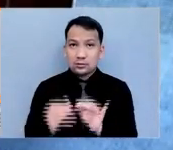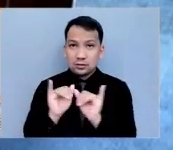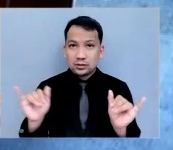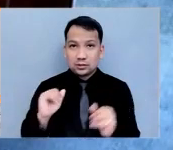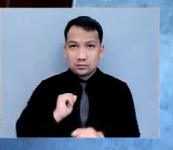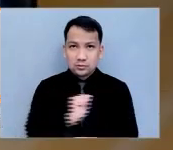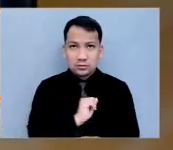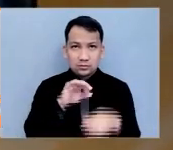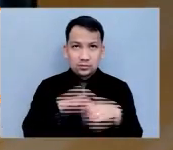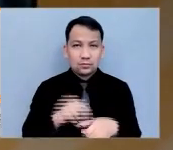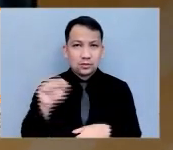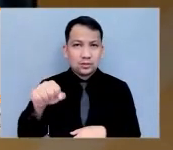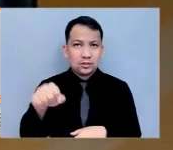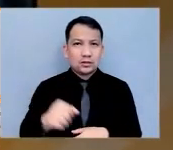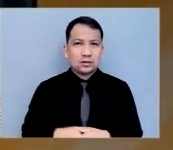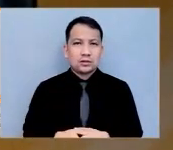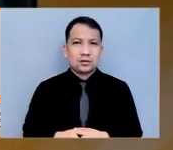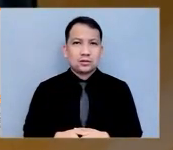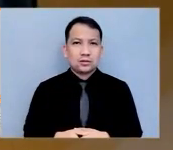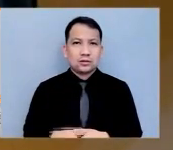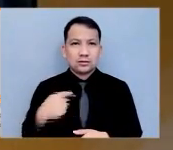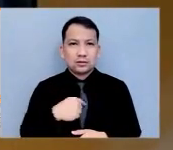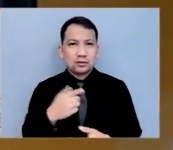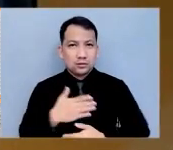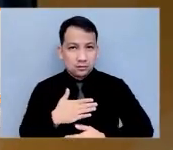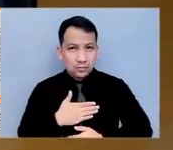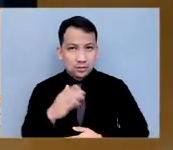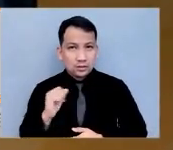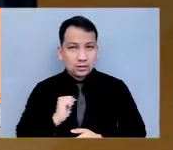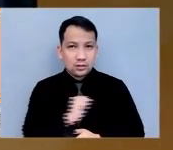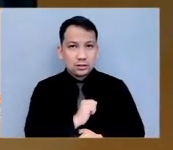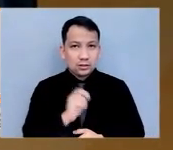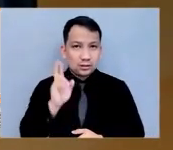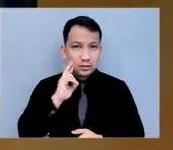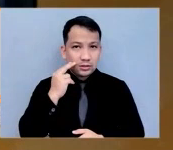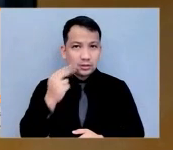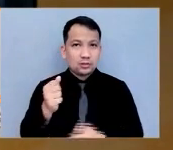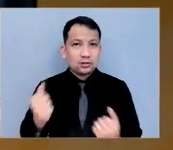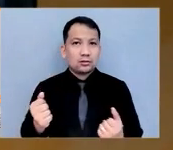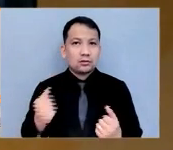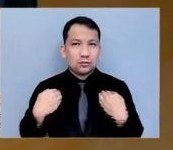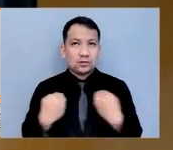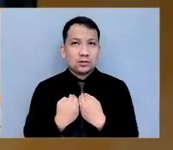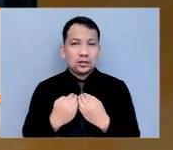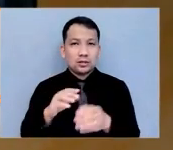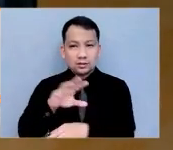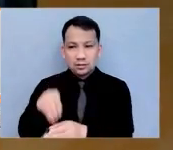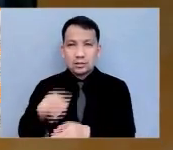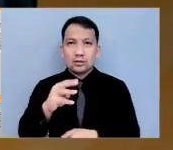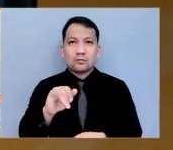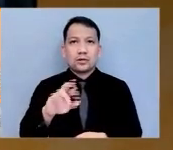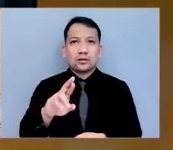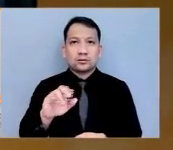bumoto pabor. I'd like to say that I am happy because Senator Risa, who is a member of the minority, had